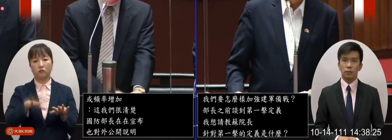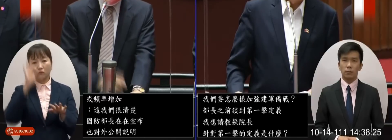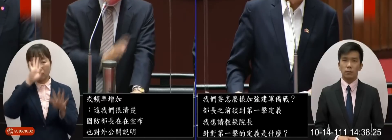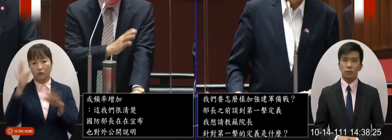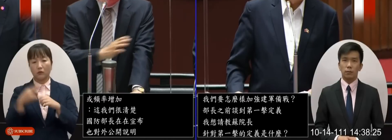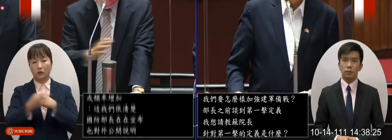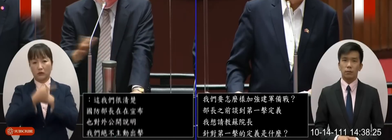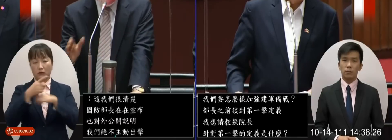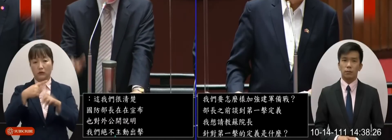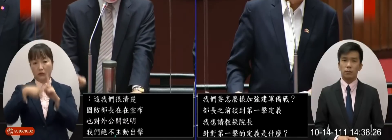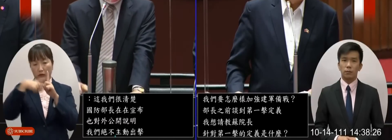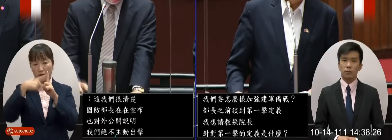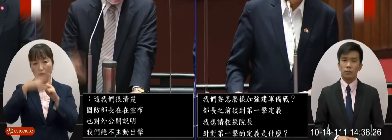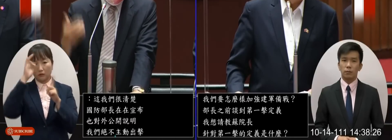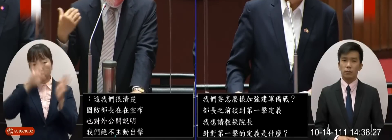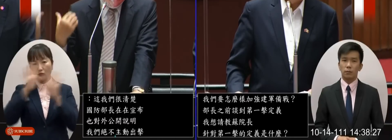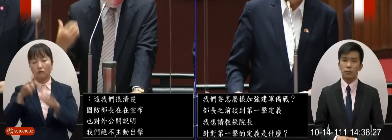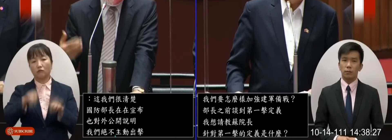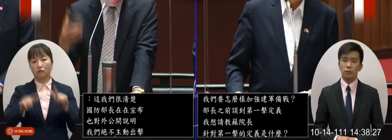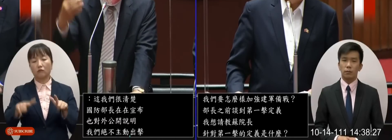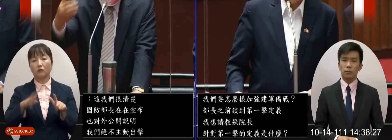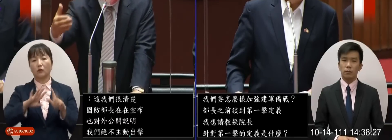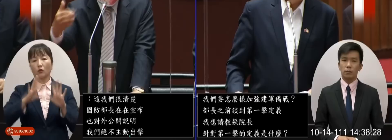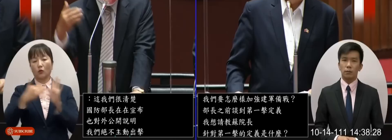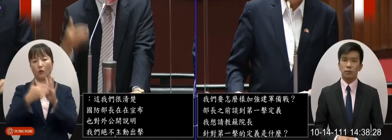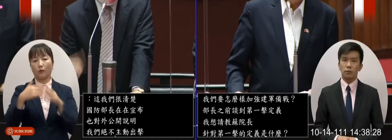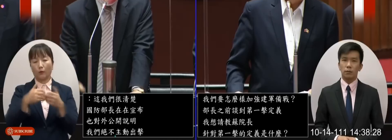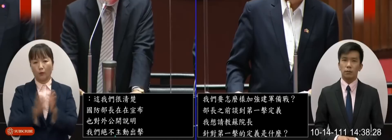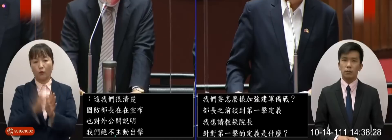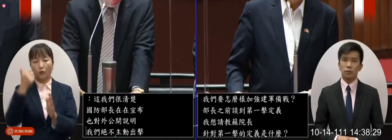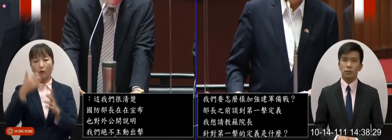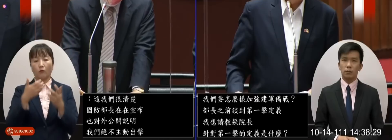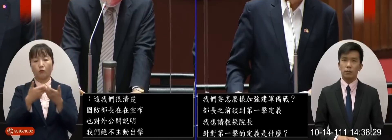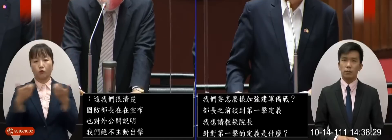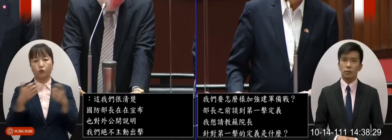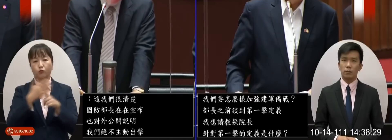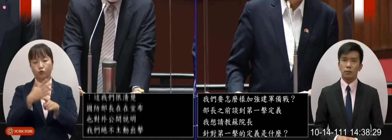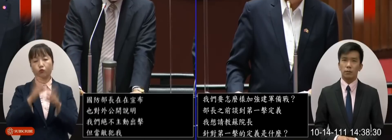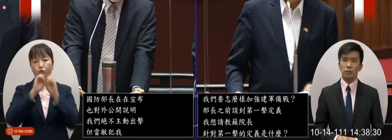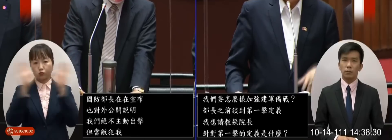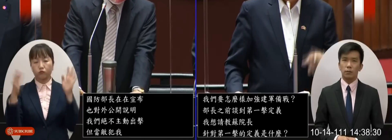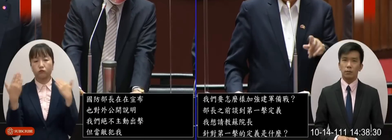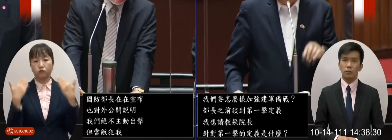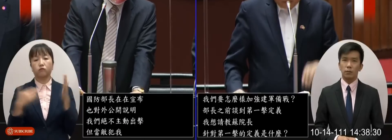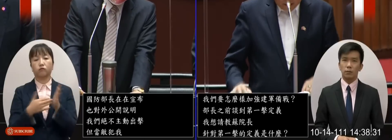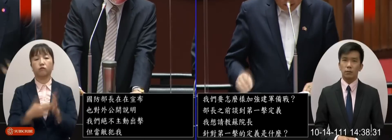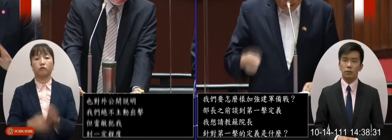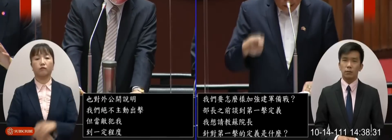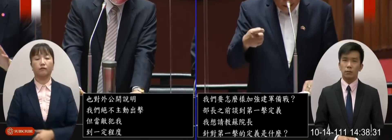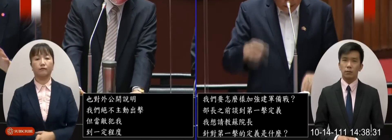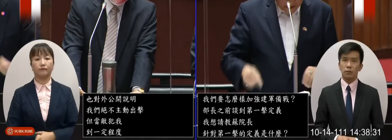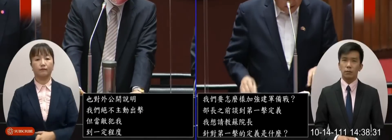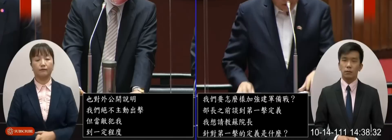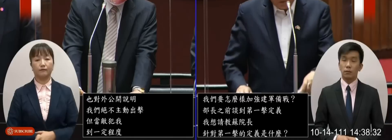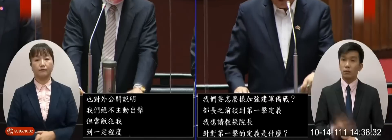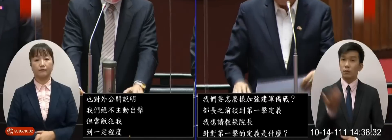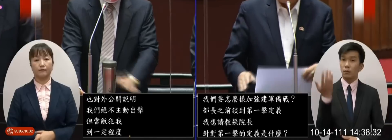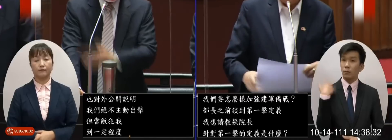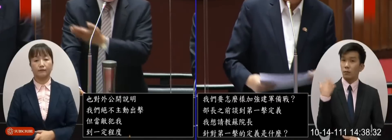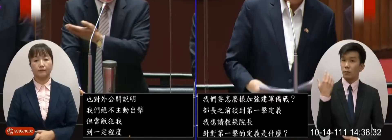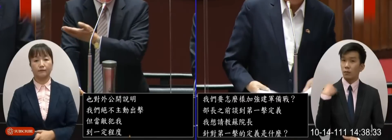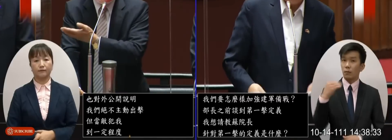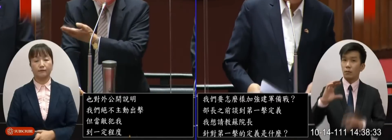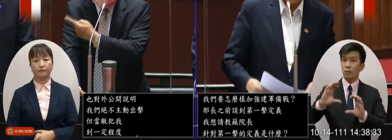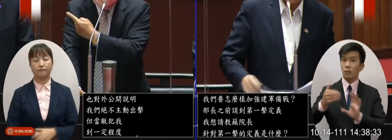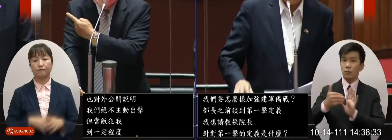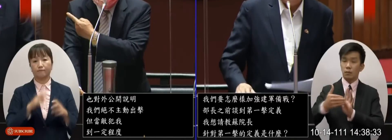是第一级，随着各种情况，国防部长已经有分段宣布，都很清楚。 那个上一次国防部